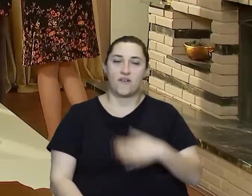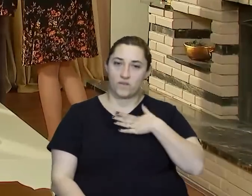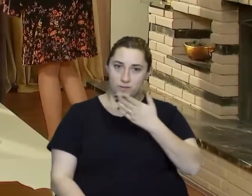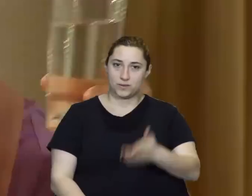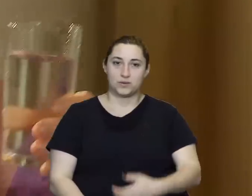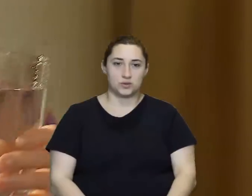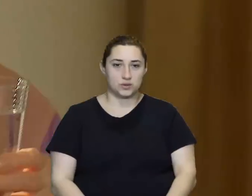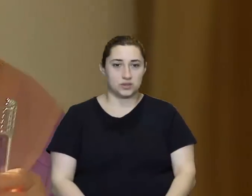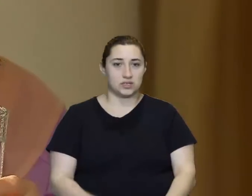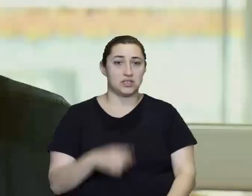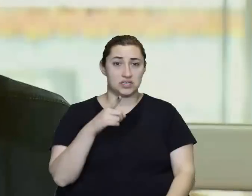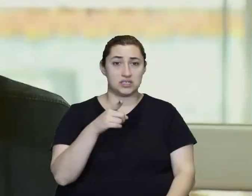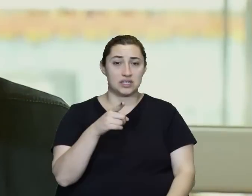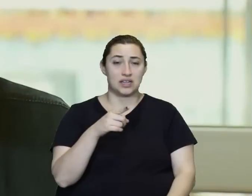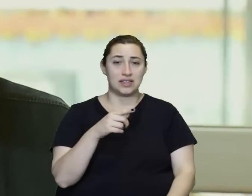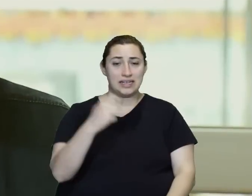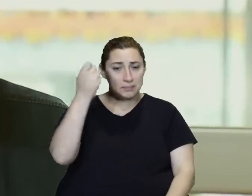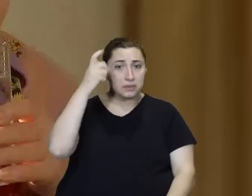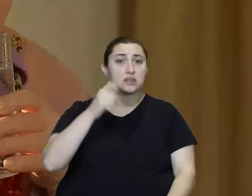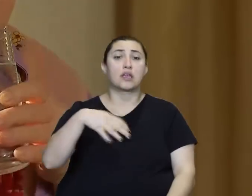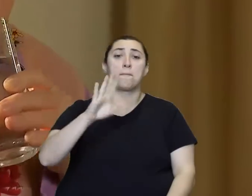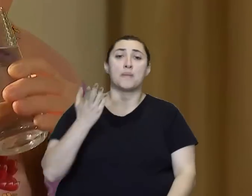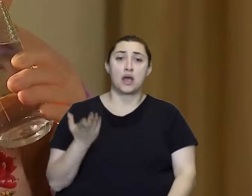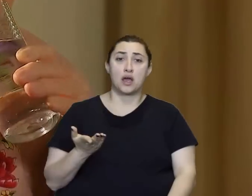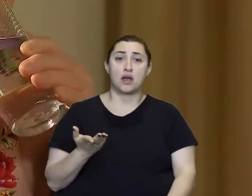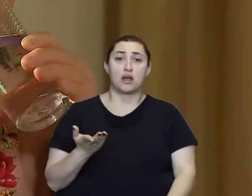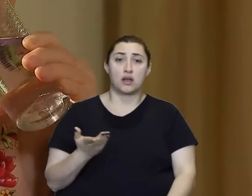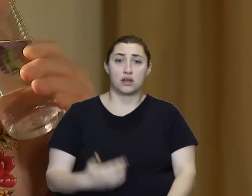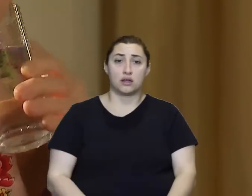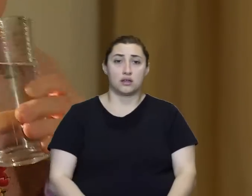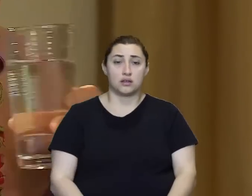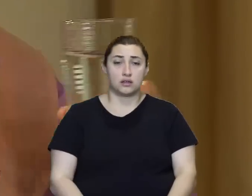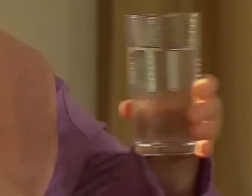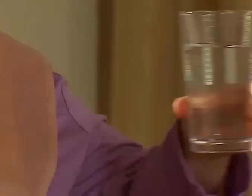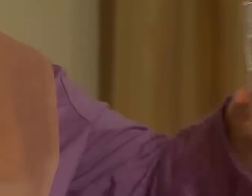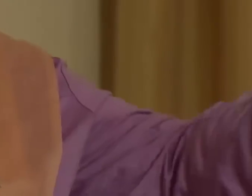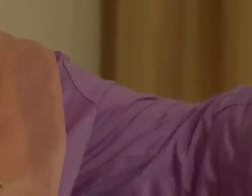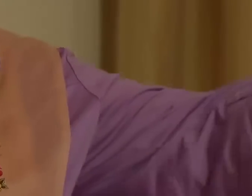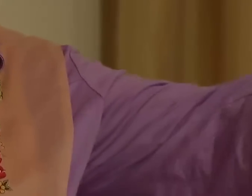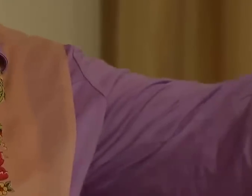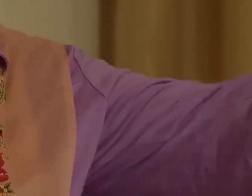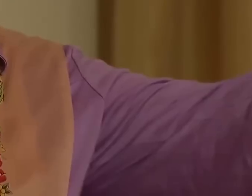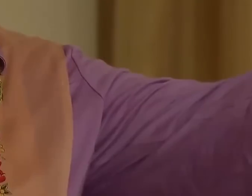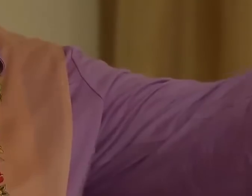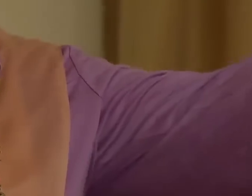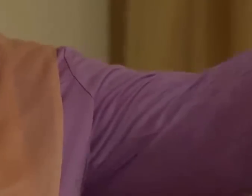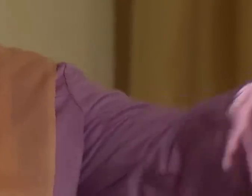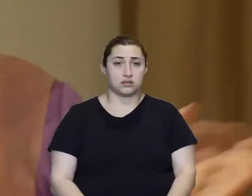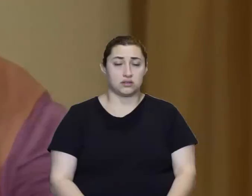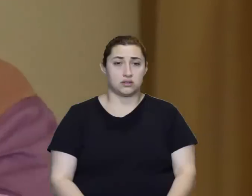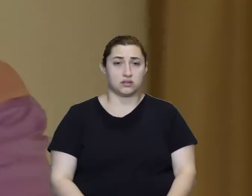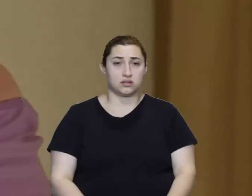Afiyet olsun. Sen kılıbık olma bir oğlum. Mor gömlekle basma etek giyip boynuna eşarp asmış. Suyunu yudumlayıp verdi